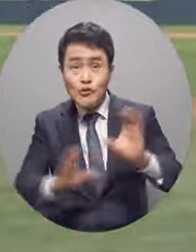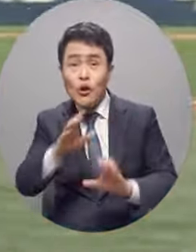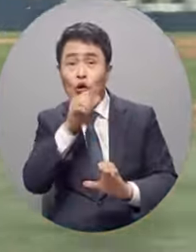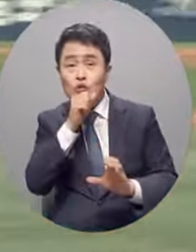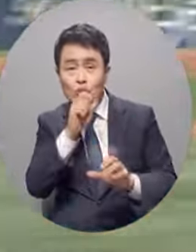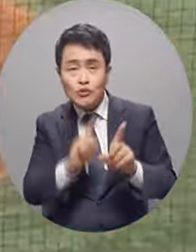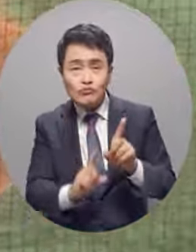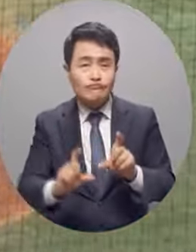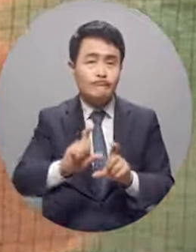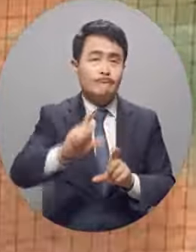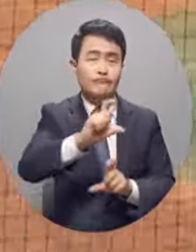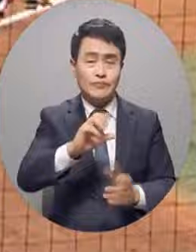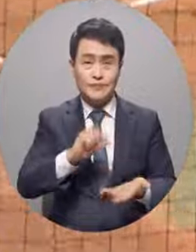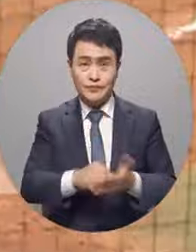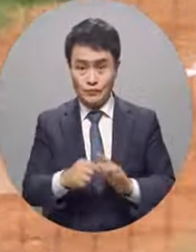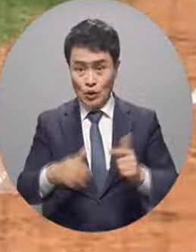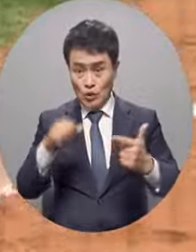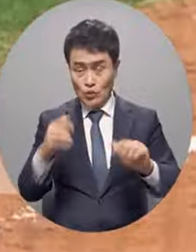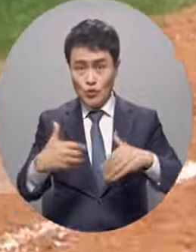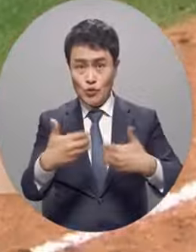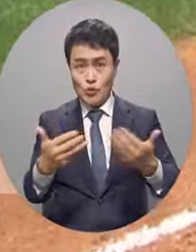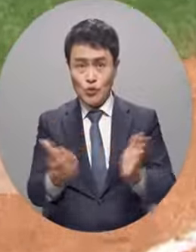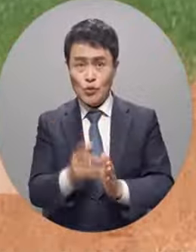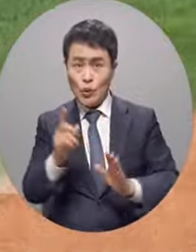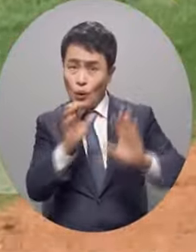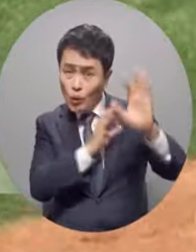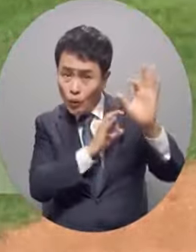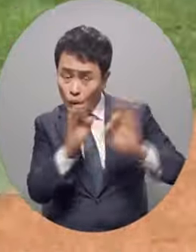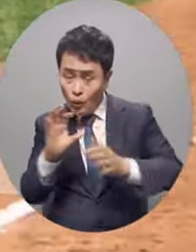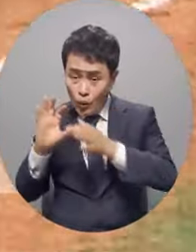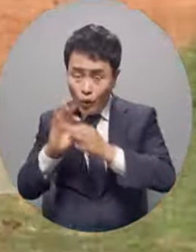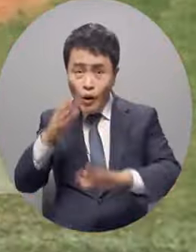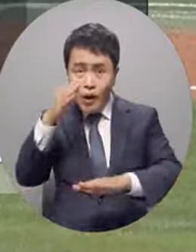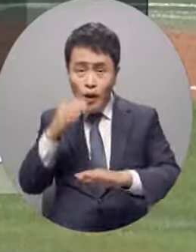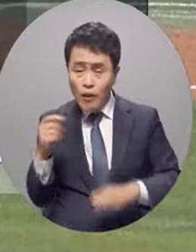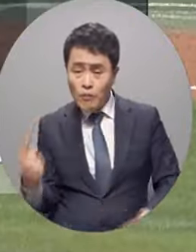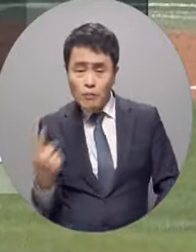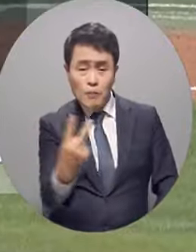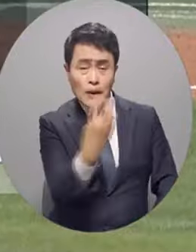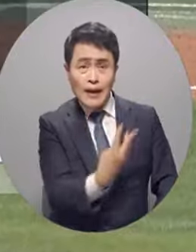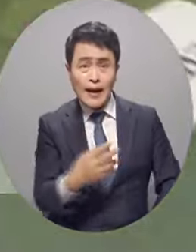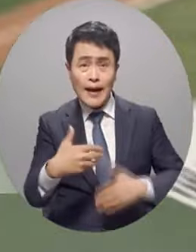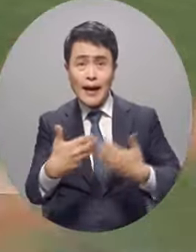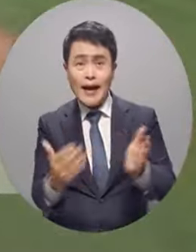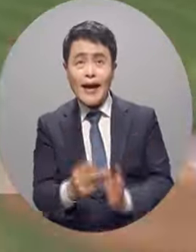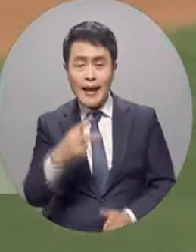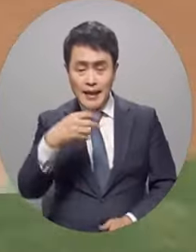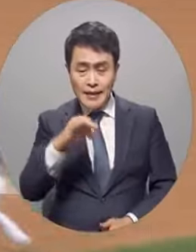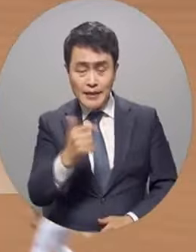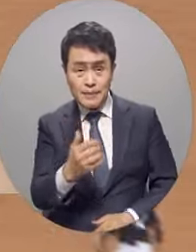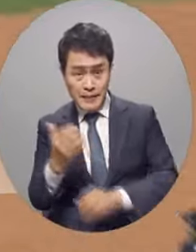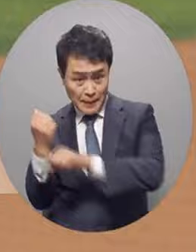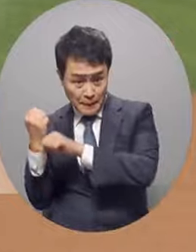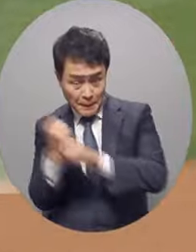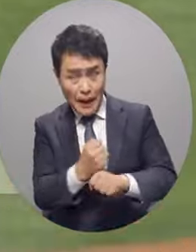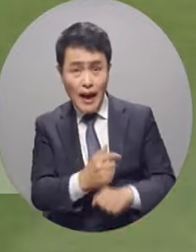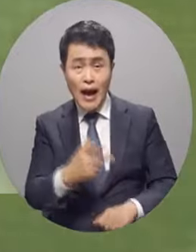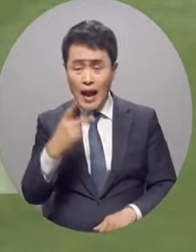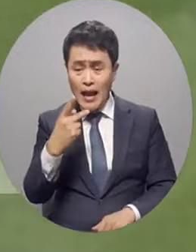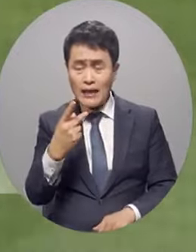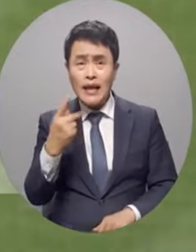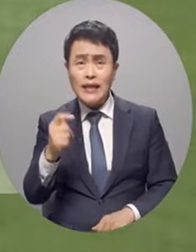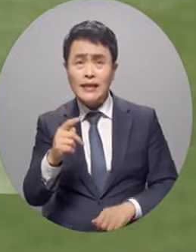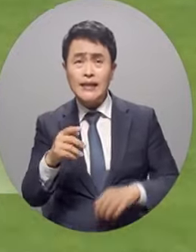달아났습니다. 6회 손동현의 실책에 이어진 만루 기회에선 신민재의 적시타 때 KT